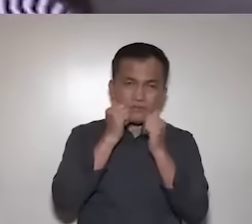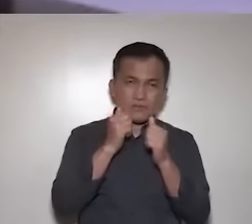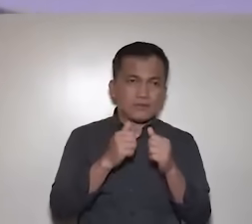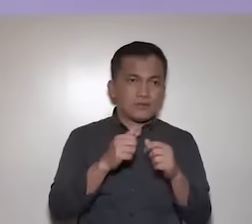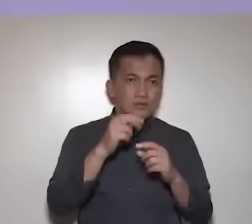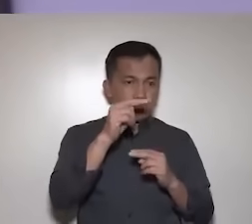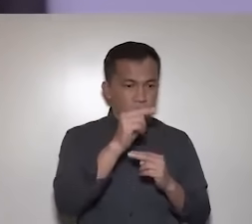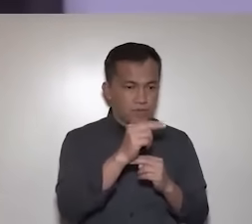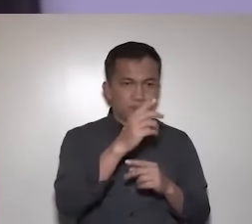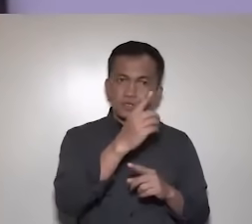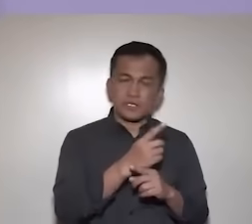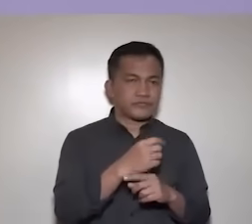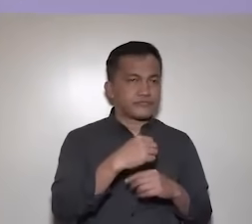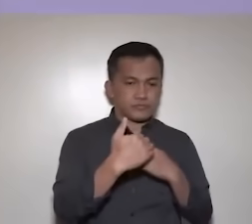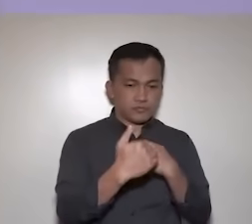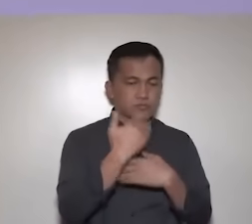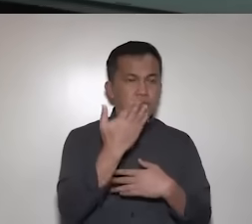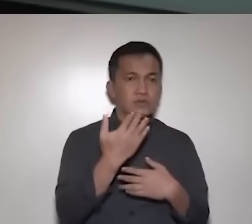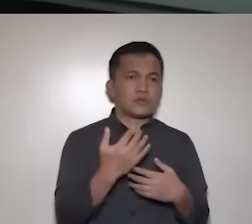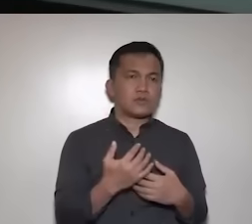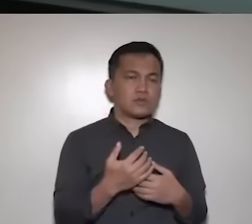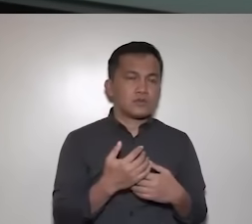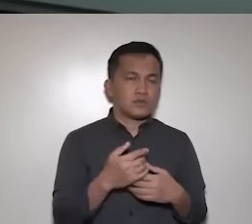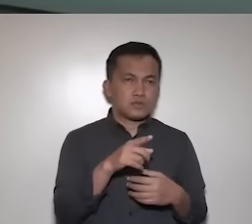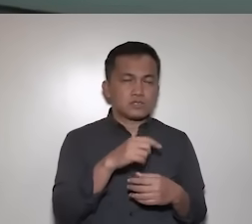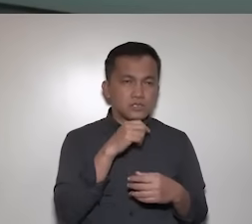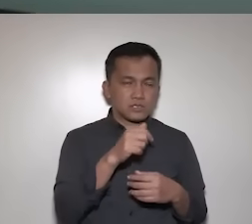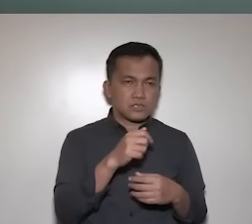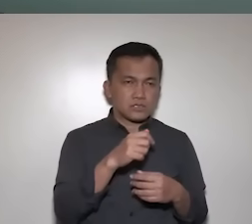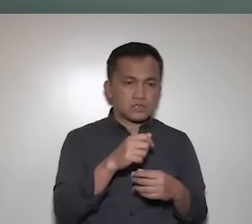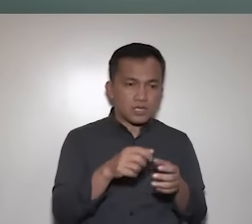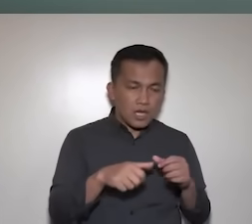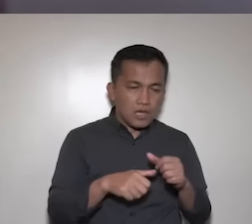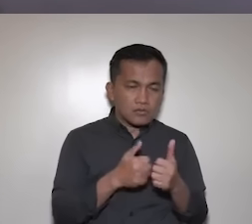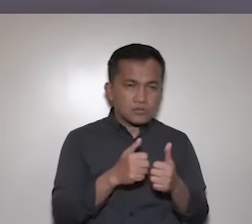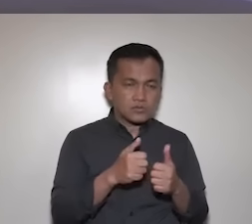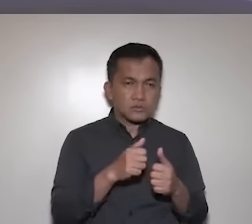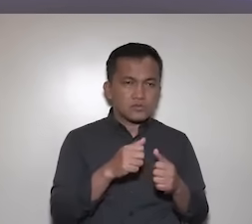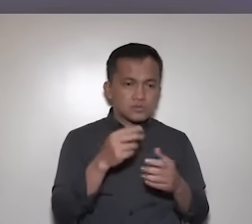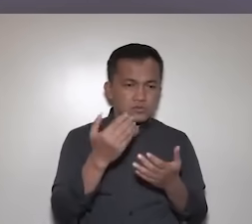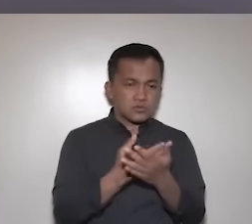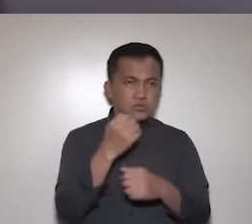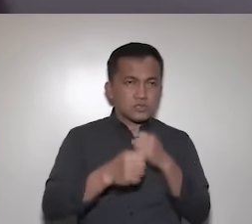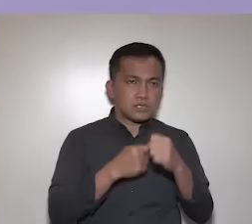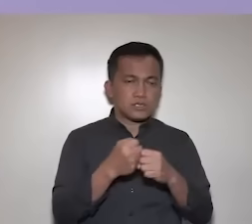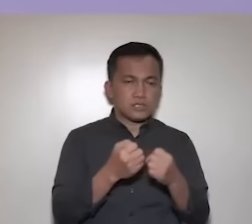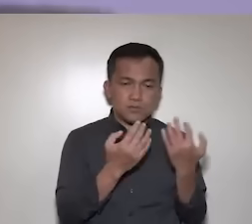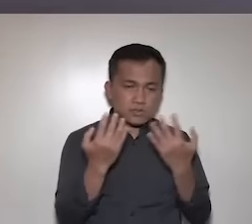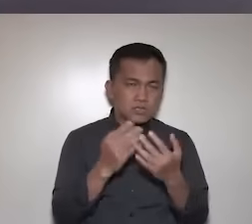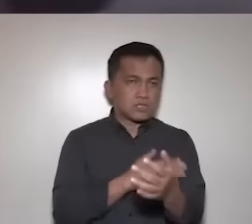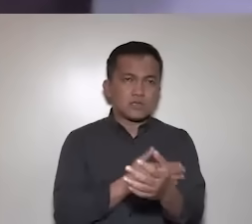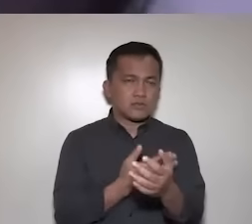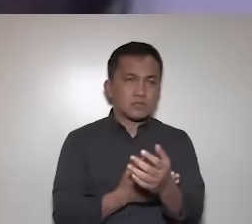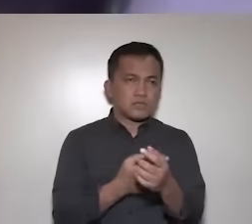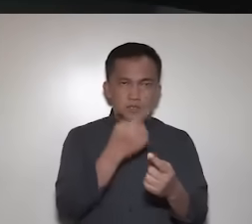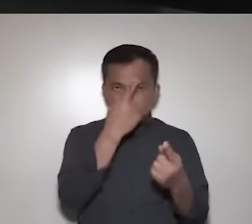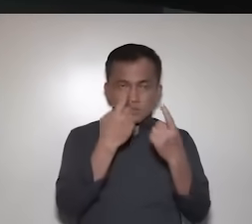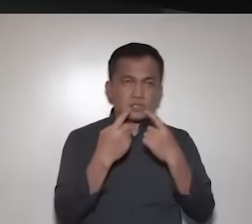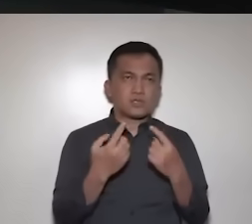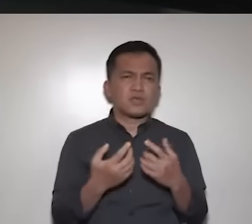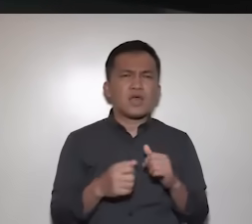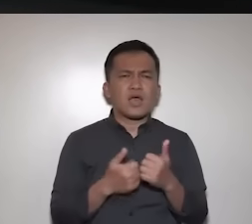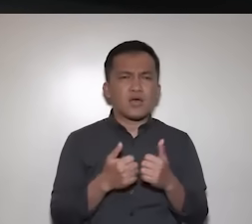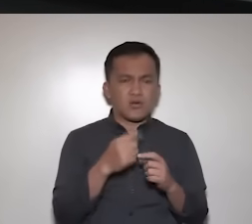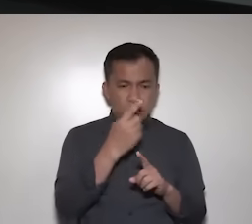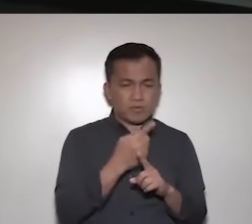November, December, hindi ka nagpadala sa amin eh. Hindi mo pa kami kinumusta noong New Year. Noong birthday noong ano mo, hindi mo pa kinumusta. Bago, paano